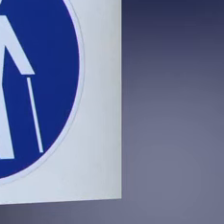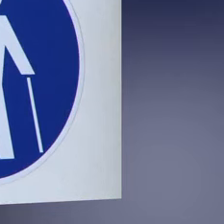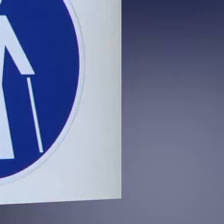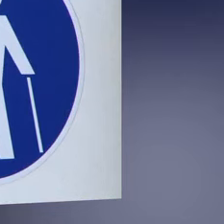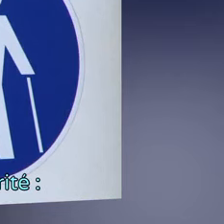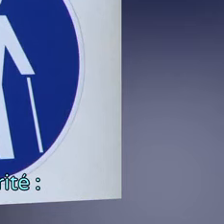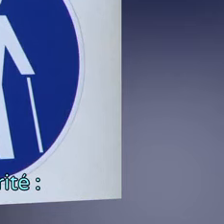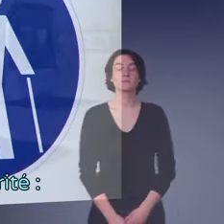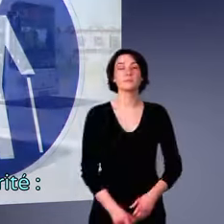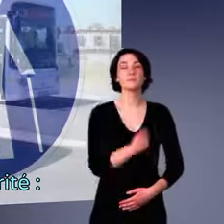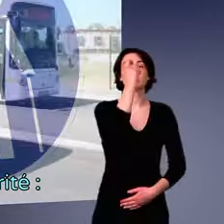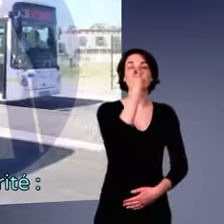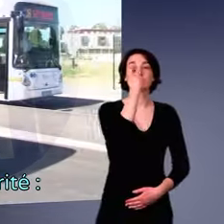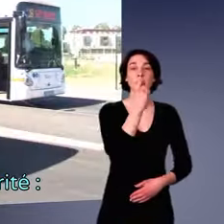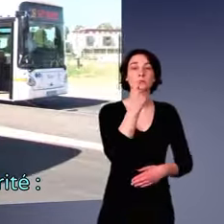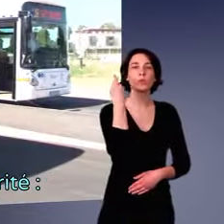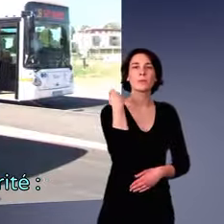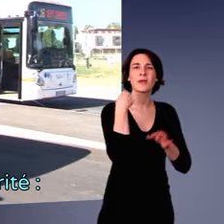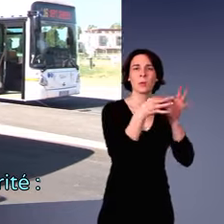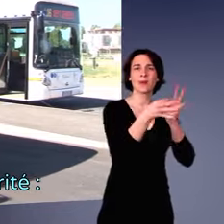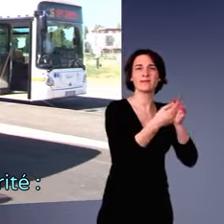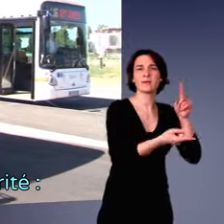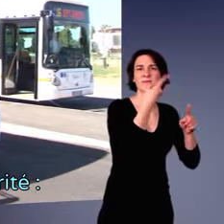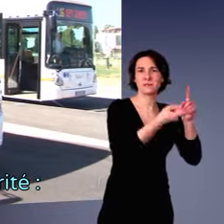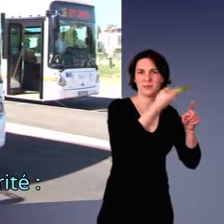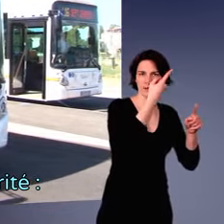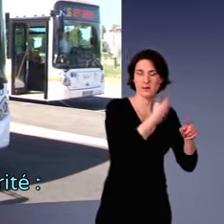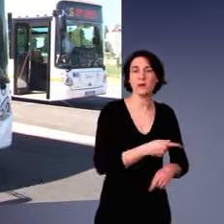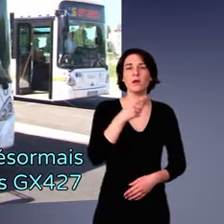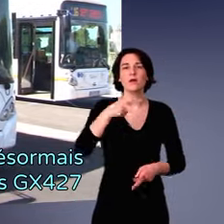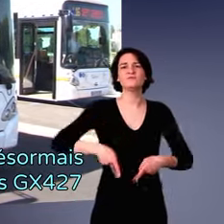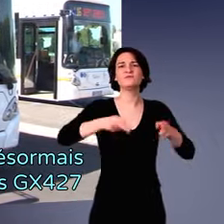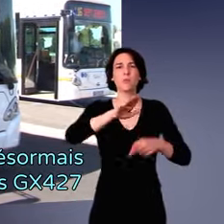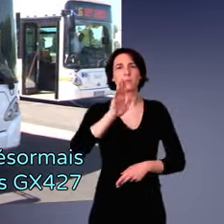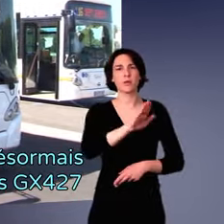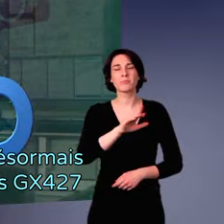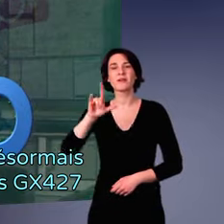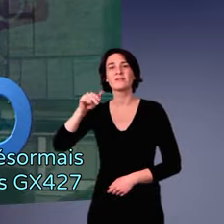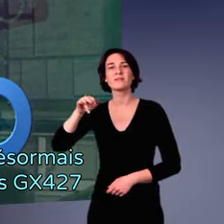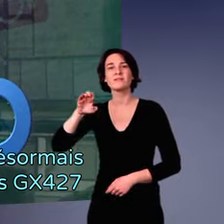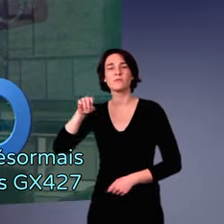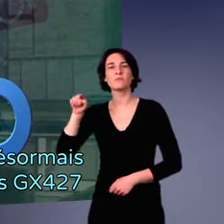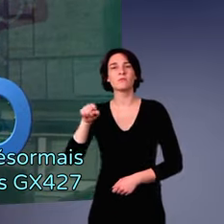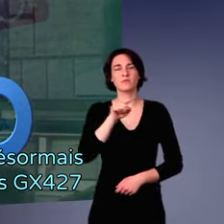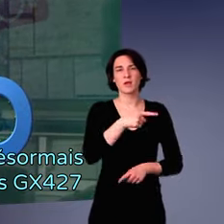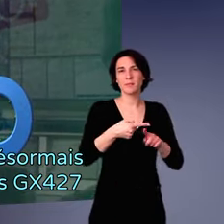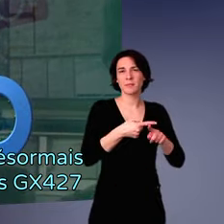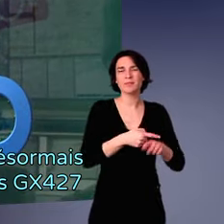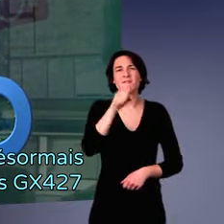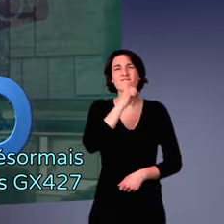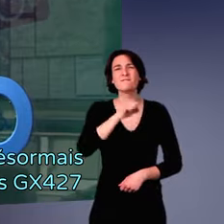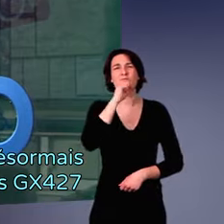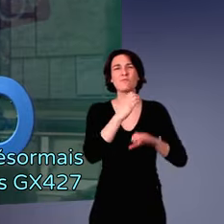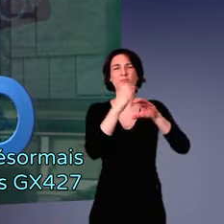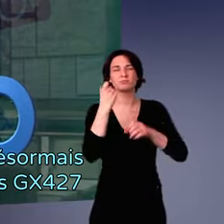2015 accessibilité mais aussi confort et sécurité des critères qui s'appliquent désormais à la nouvelle génération